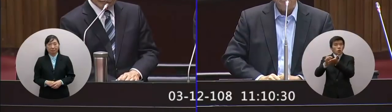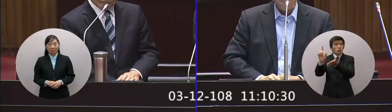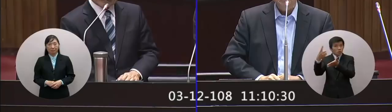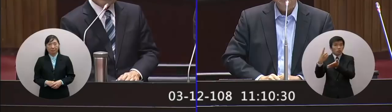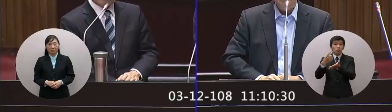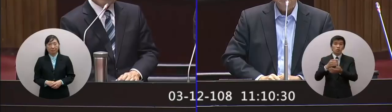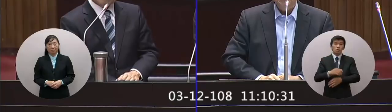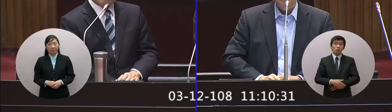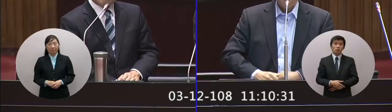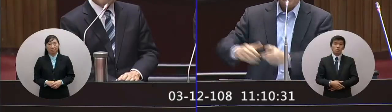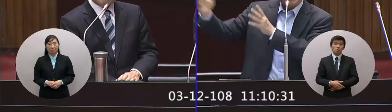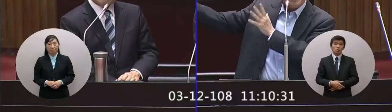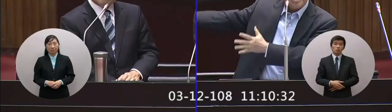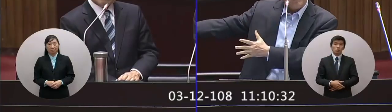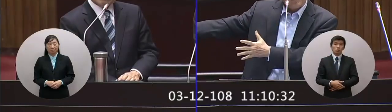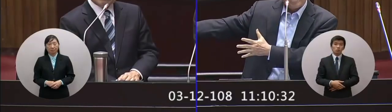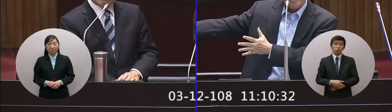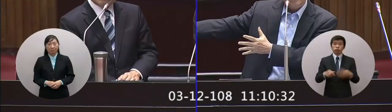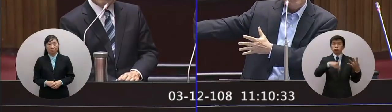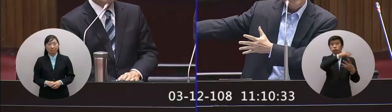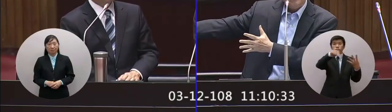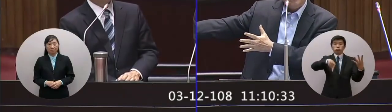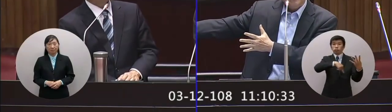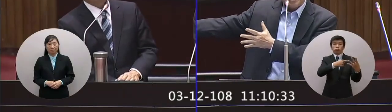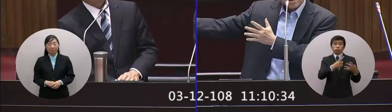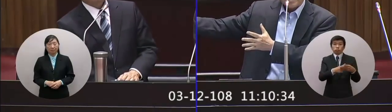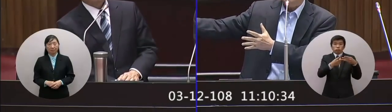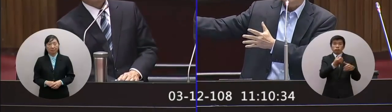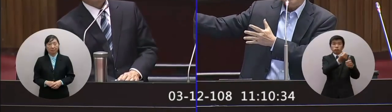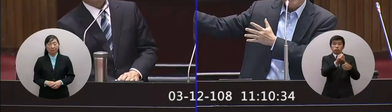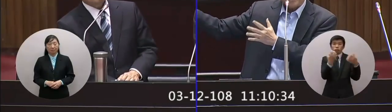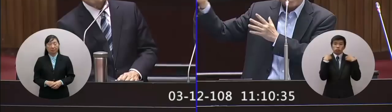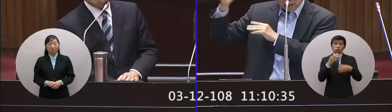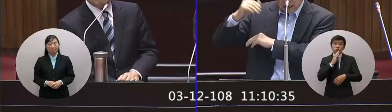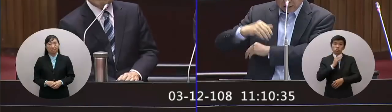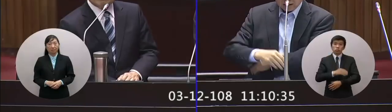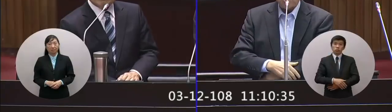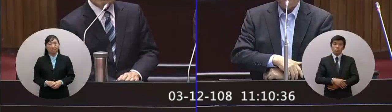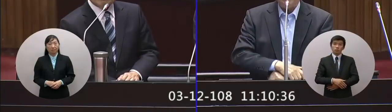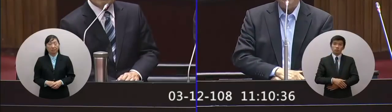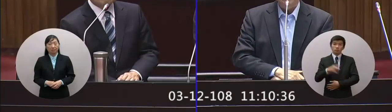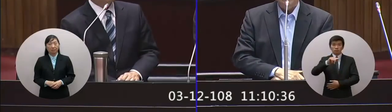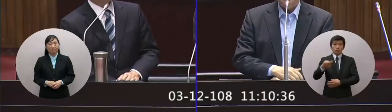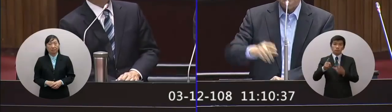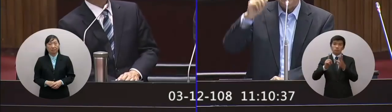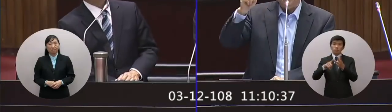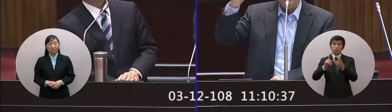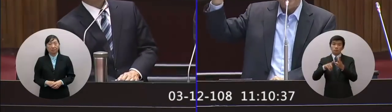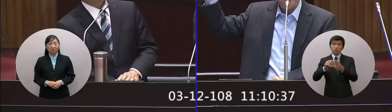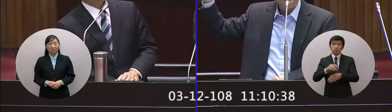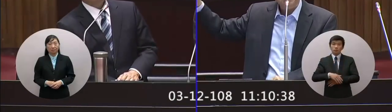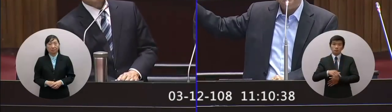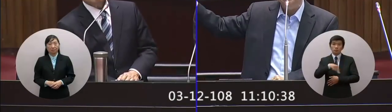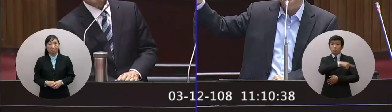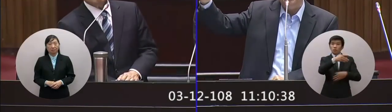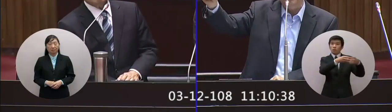配的吧？因为都是这些人在做吧。第三个院长，你再看一下这些组长，真正的决